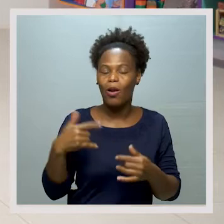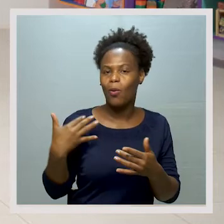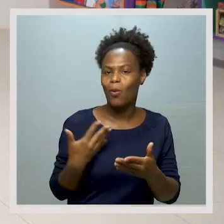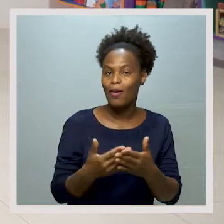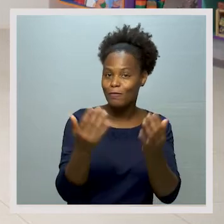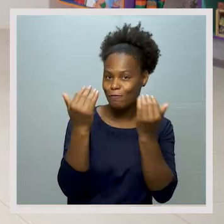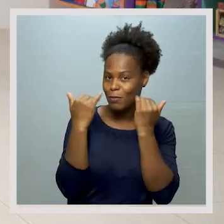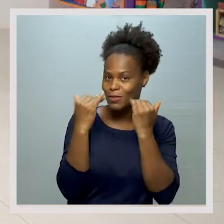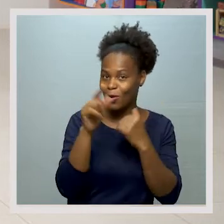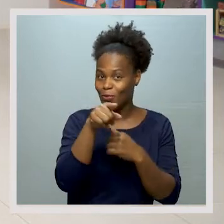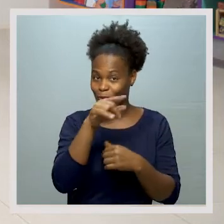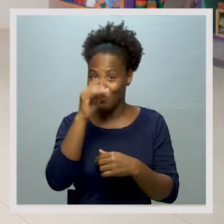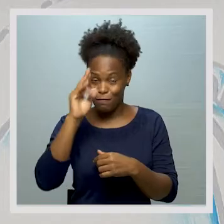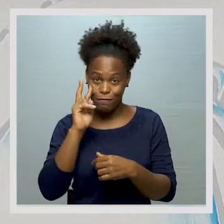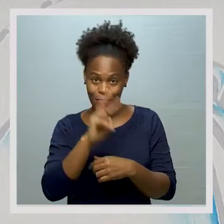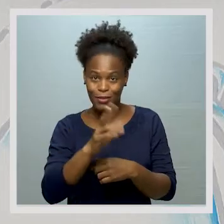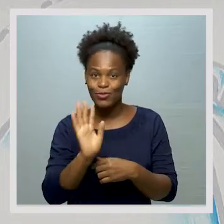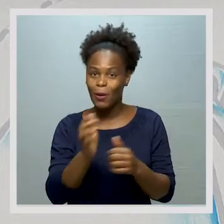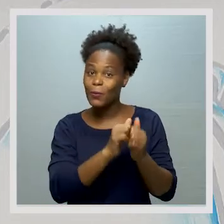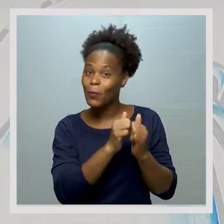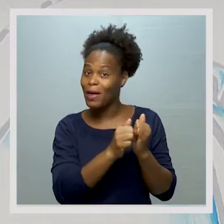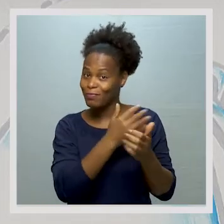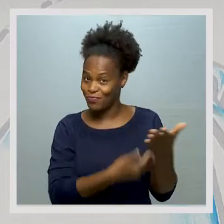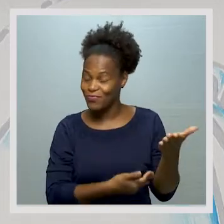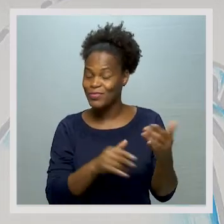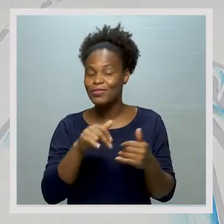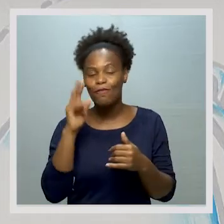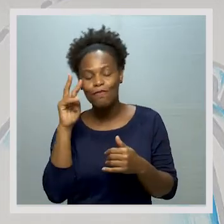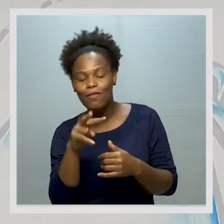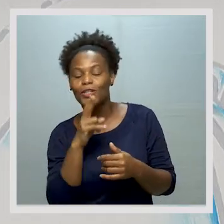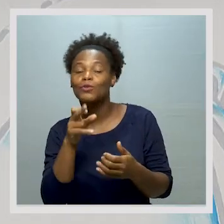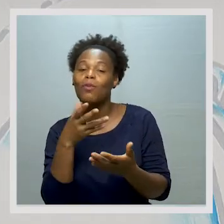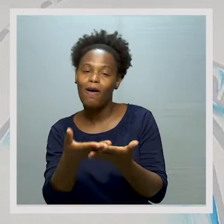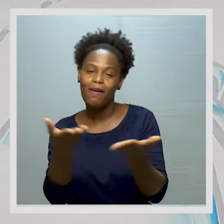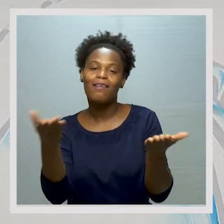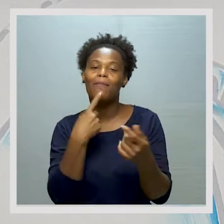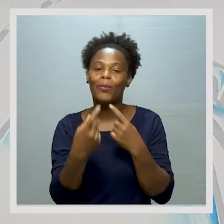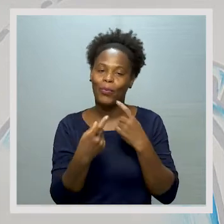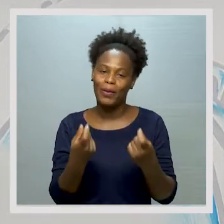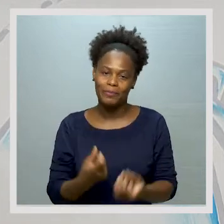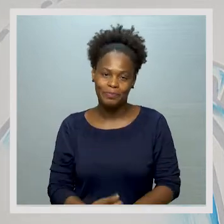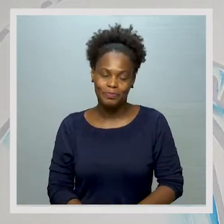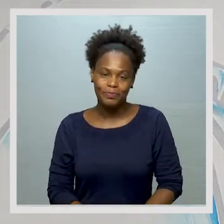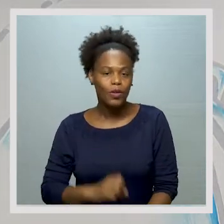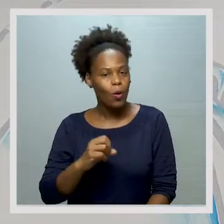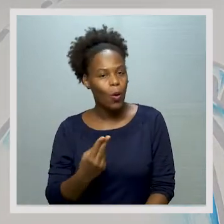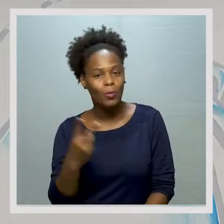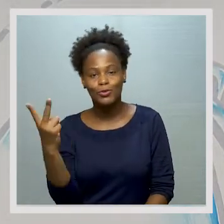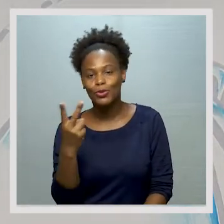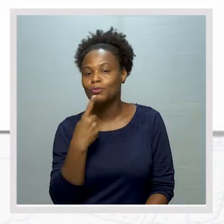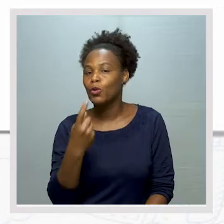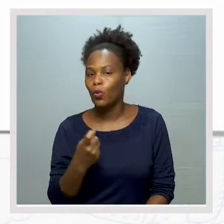vous avez vue sur le document, vous allez répondre à cette question, ou alors à ces 2